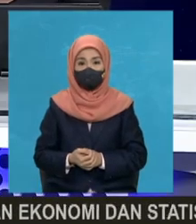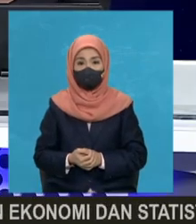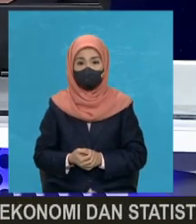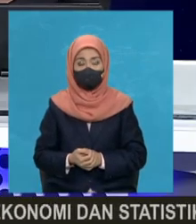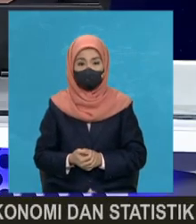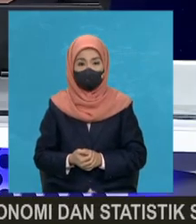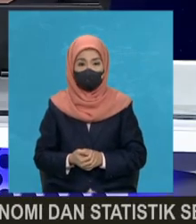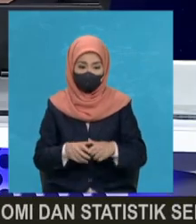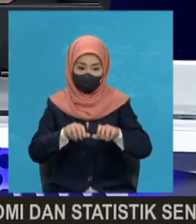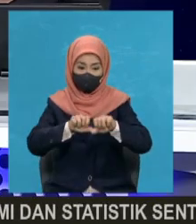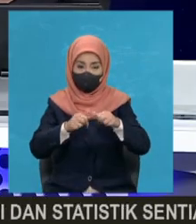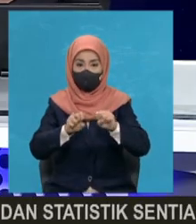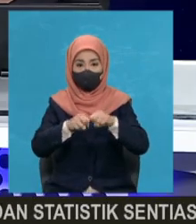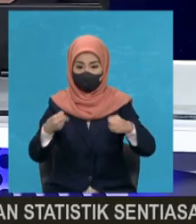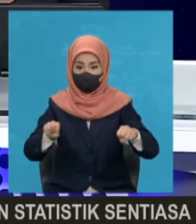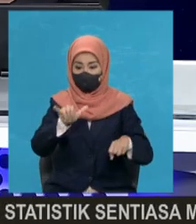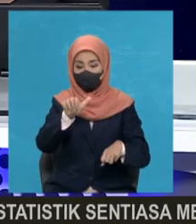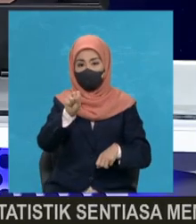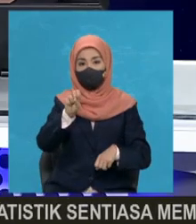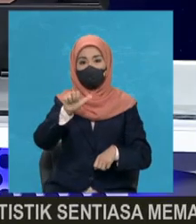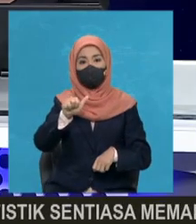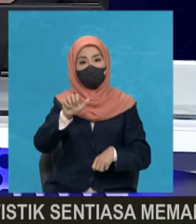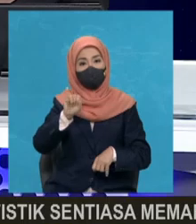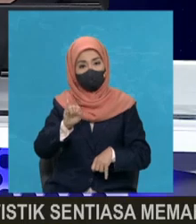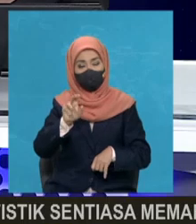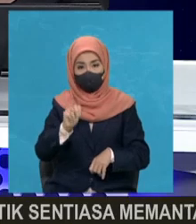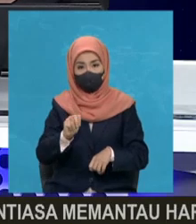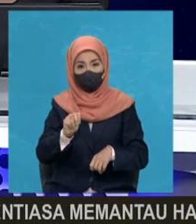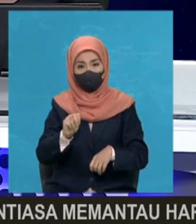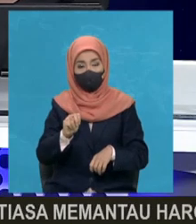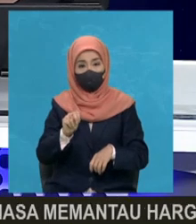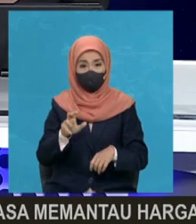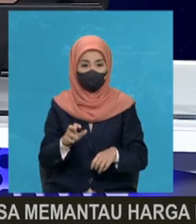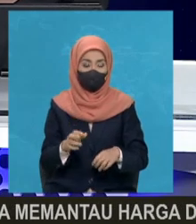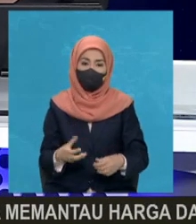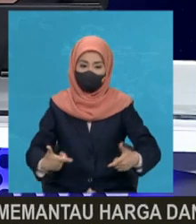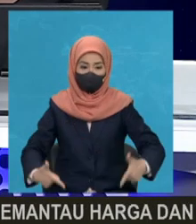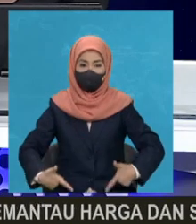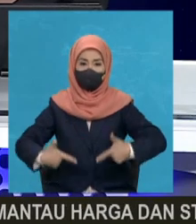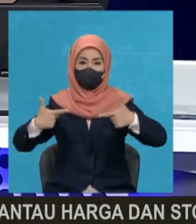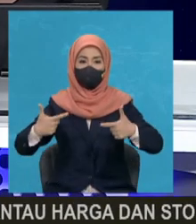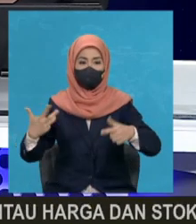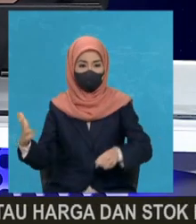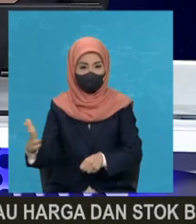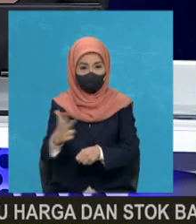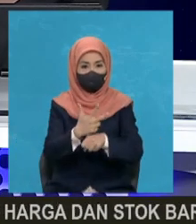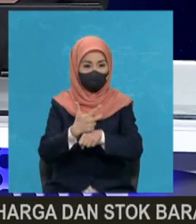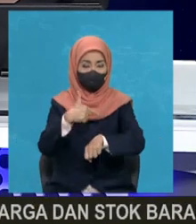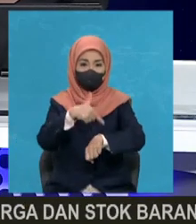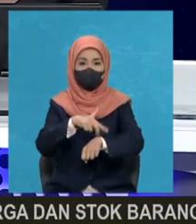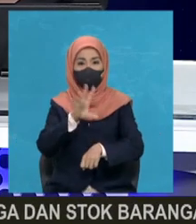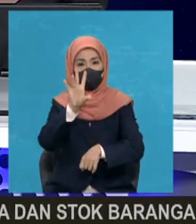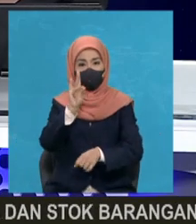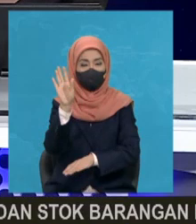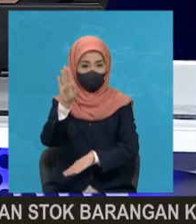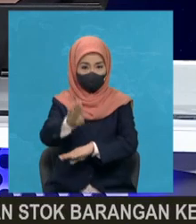Hai bacaan surah Yasin joas negara kini disiarkan serentak di ke semua saluran televisi ondon Wajo pada pukul tujuh malam